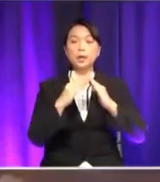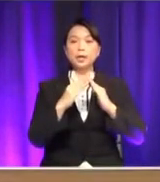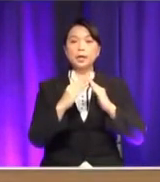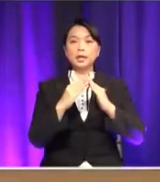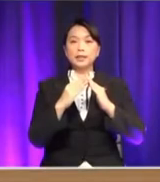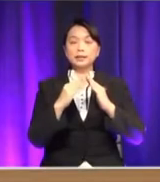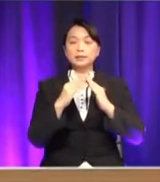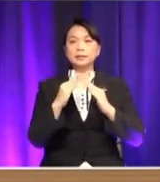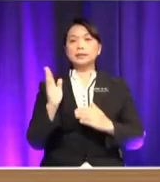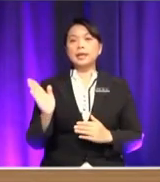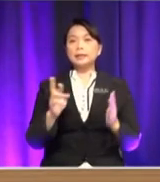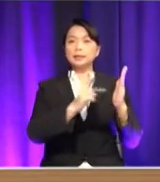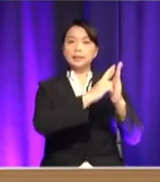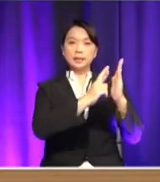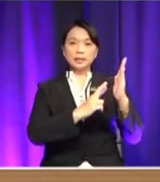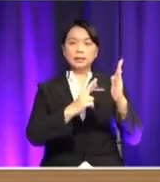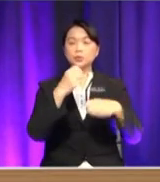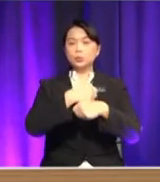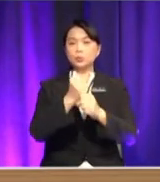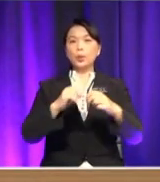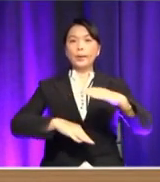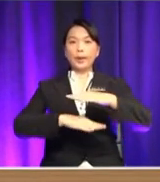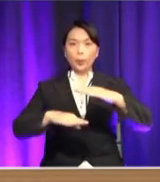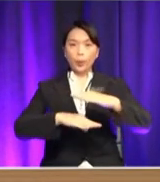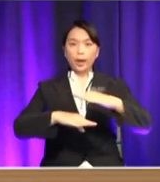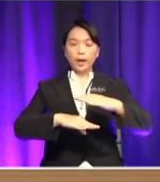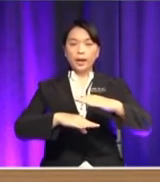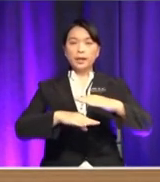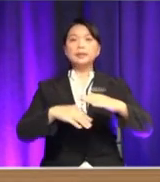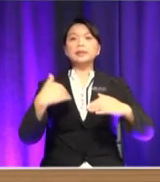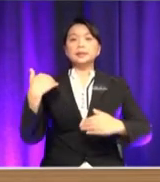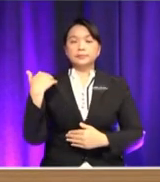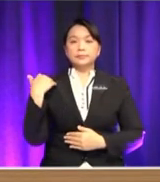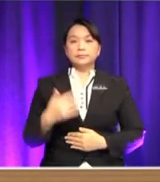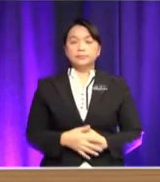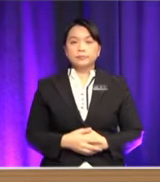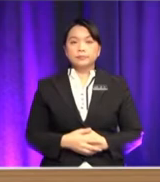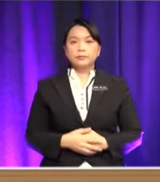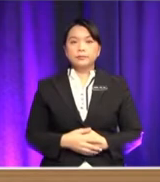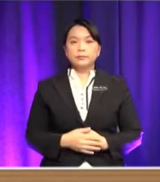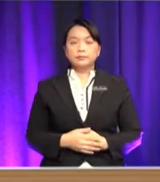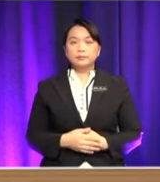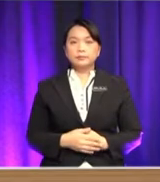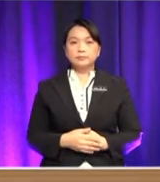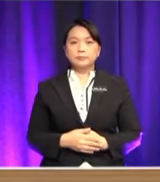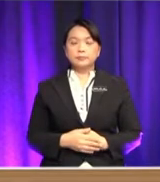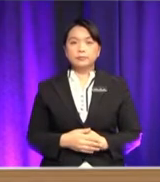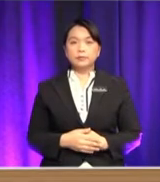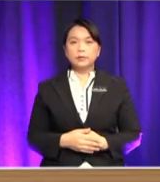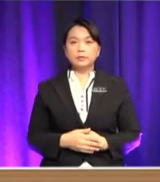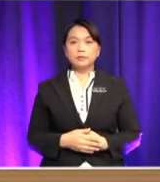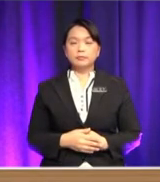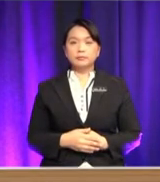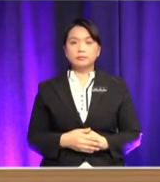Ado rekaan daripada struktur bawah sebelah lantai bulan Bumbung dan juga apel and adding